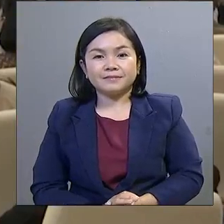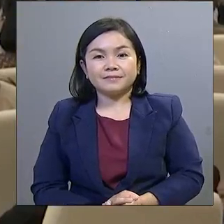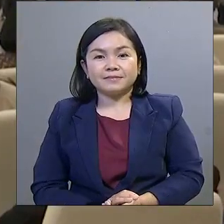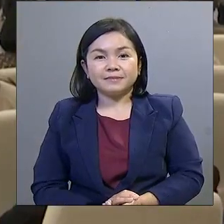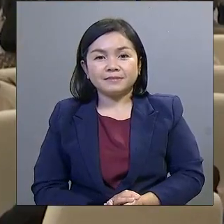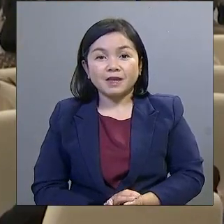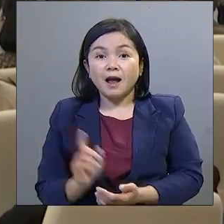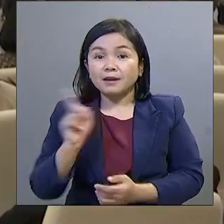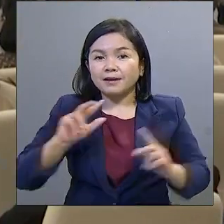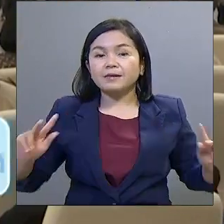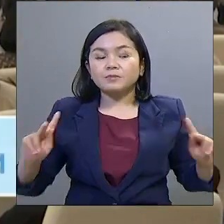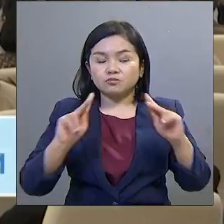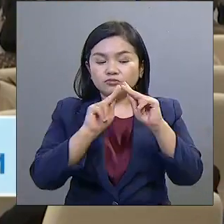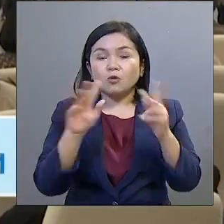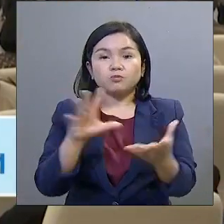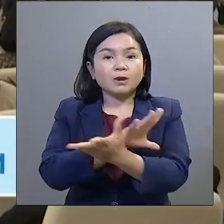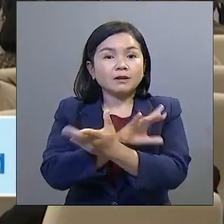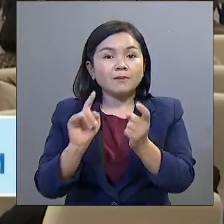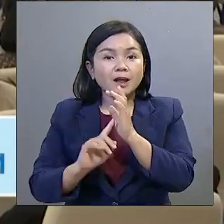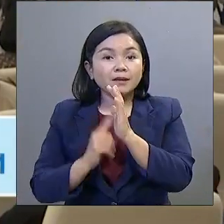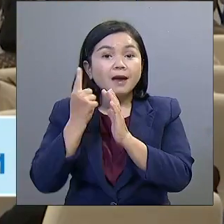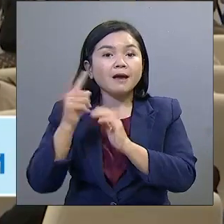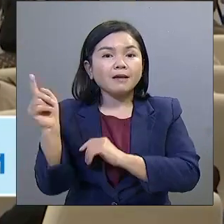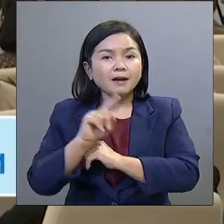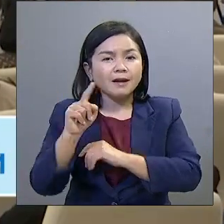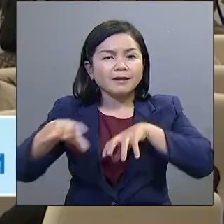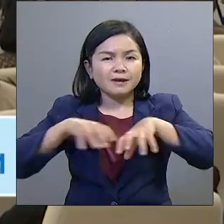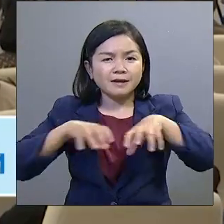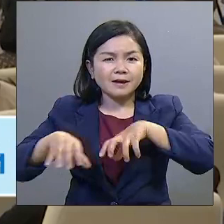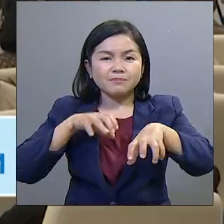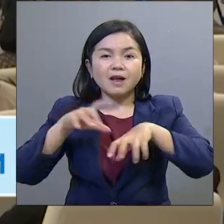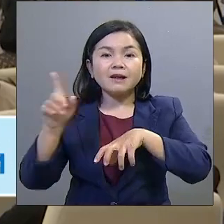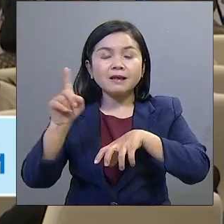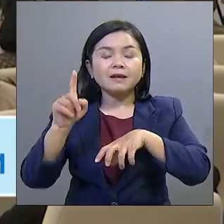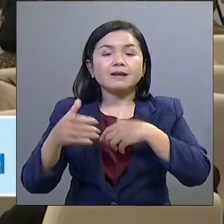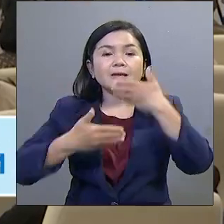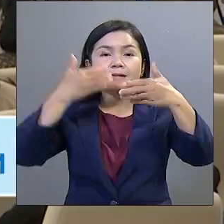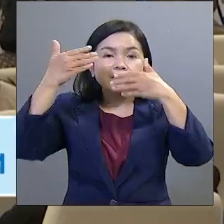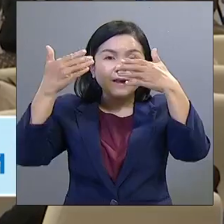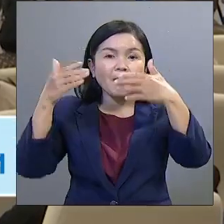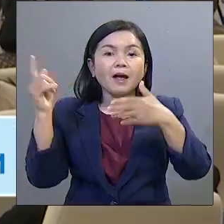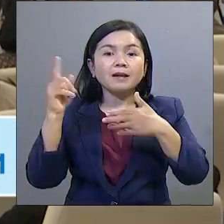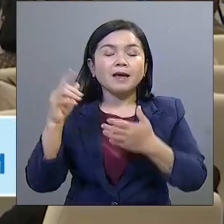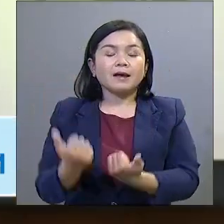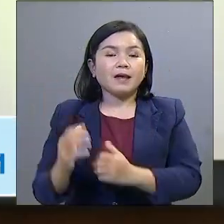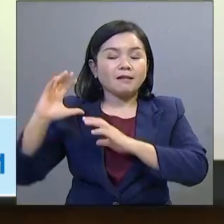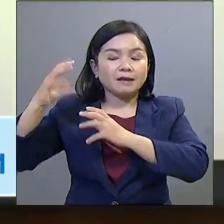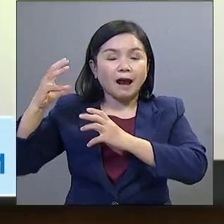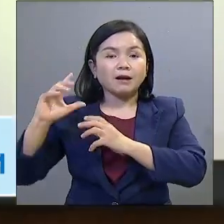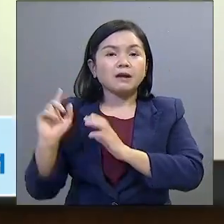โดยทางกระทรวงวัฒนธรรมค่ะเริ่มจัดเทศกาลภาพยนตร์อาเซียนแห่งกรุงเทพมหานครมาตั้